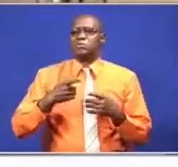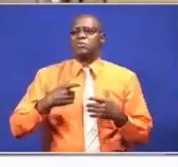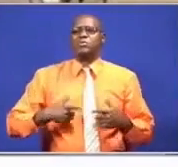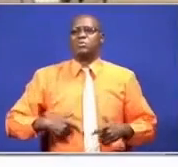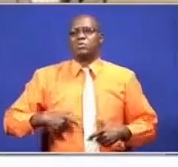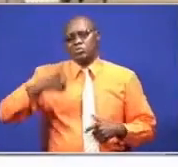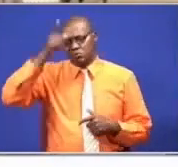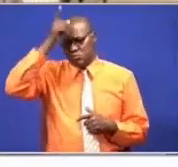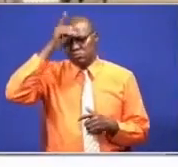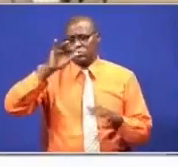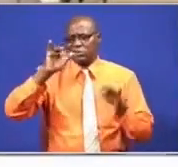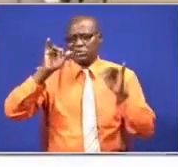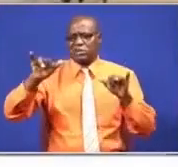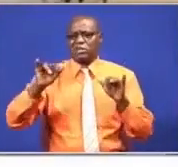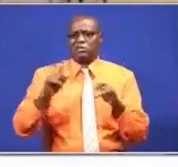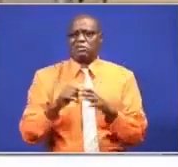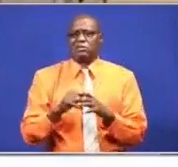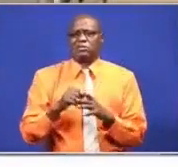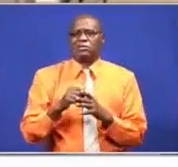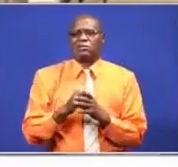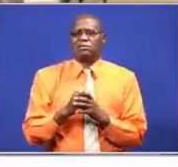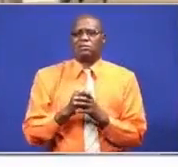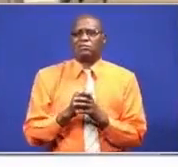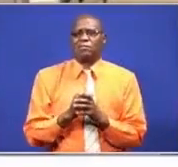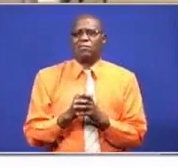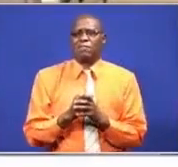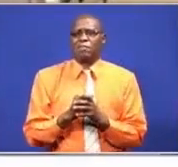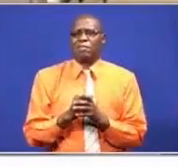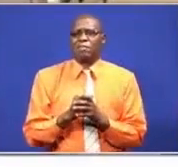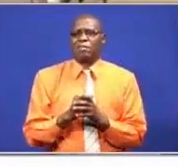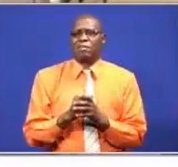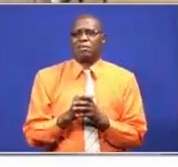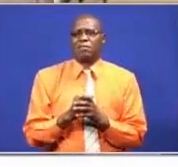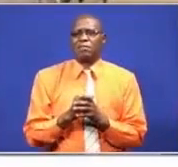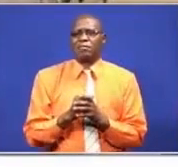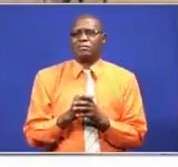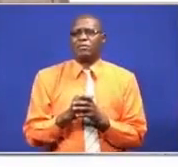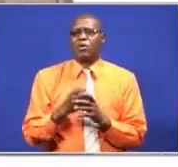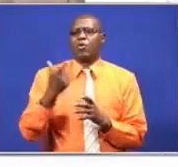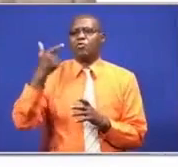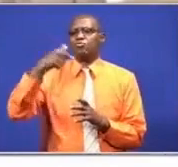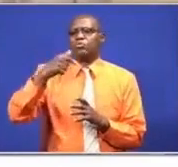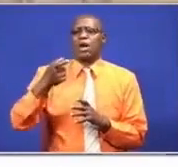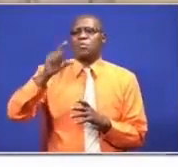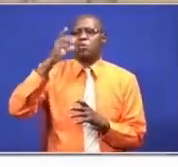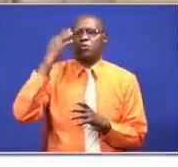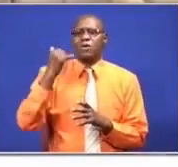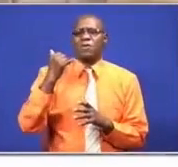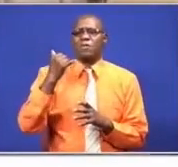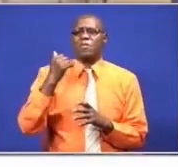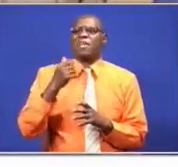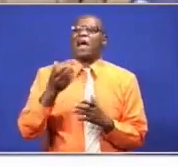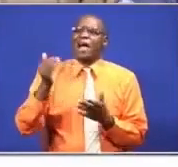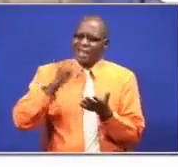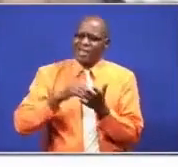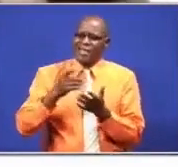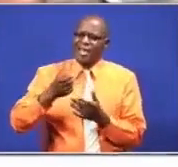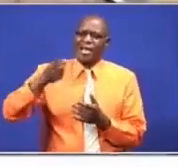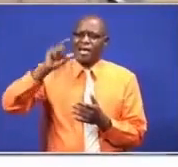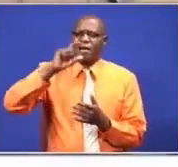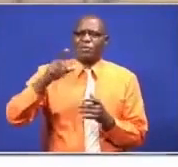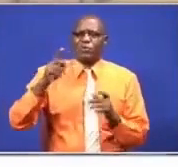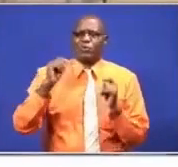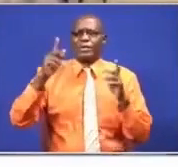kitu ya ukula, ukula kwa tepe. Mbona unataka bei ya mafuta yongeze? Mafuta tena yongeze.